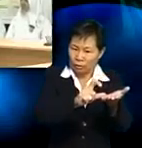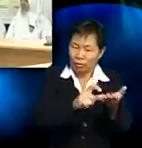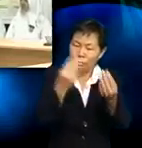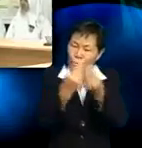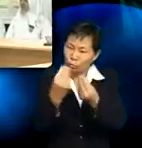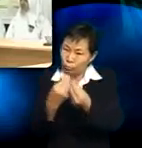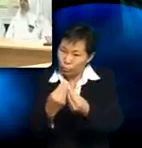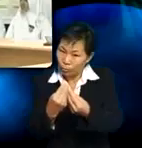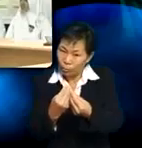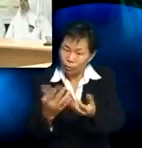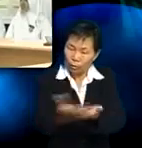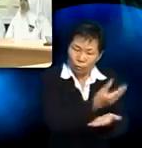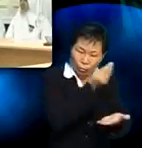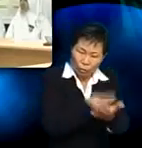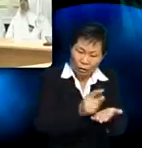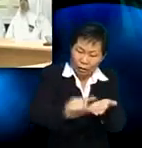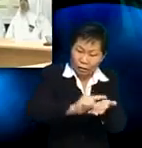sejumlah pendapatan